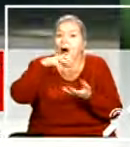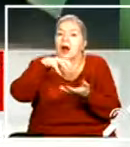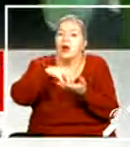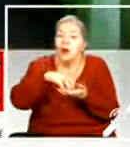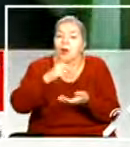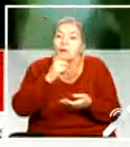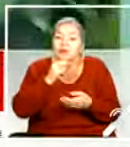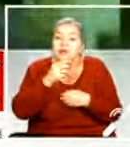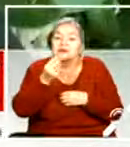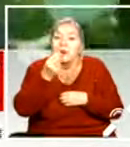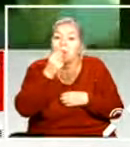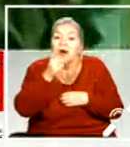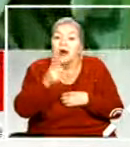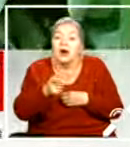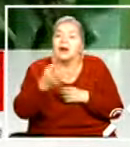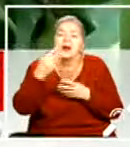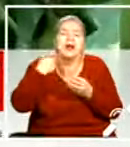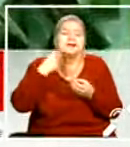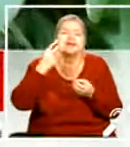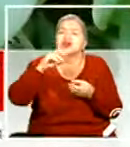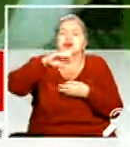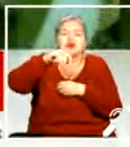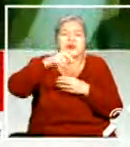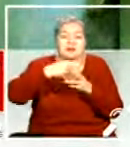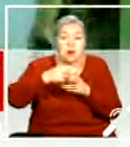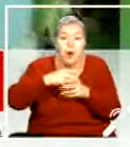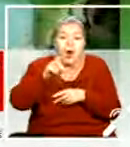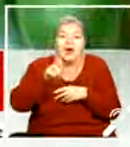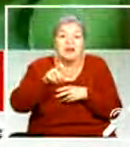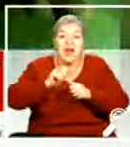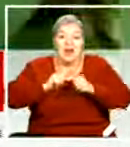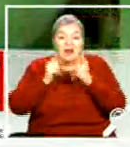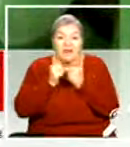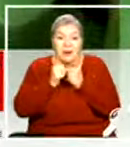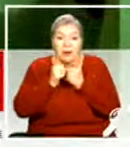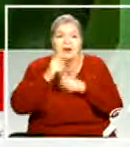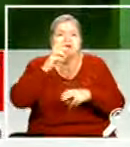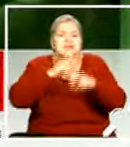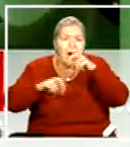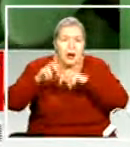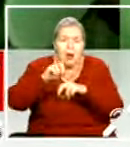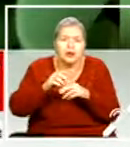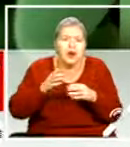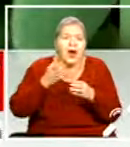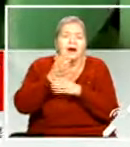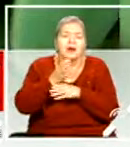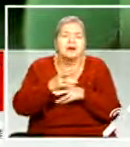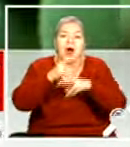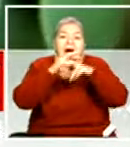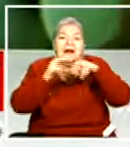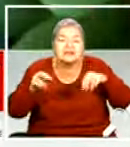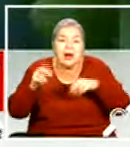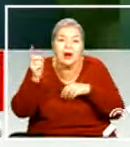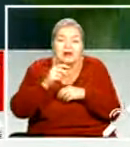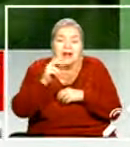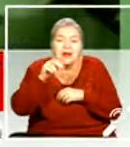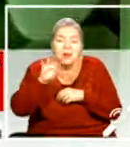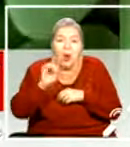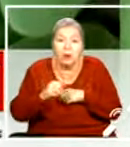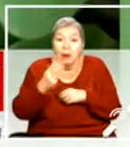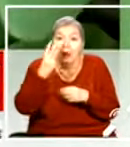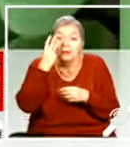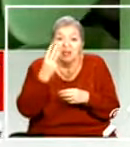depozitate mopurile cu care se face curățenie, un gândac viu. Totodată au fost controlate și fast food-urile, iar trei dintre